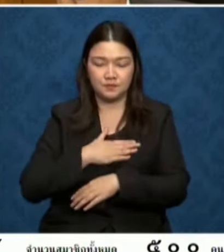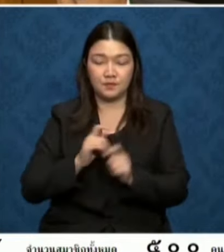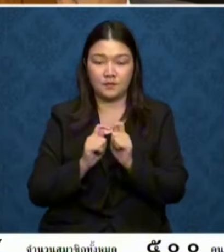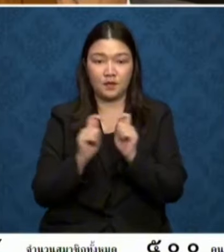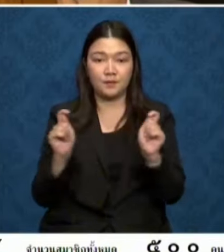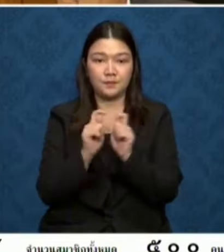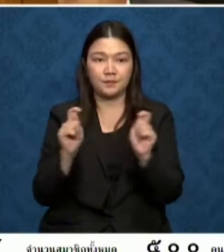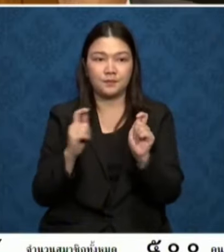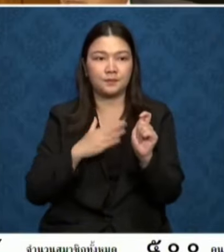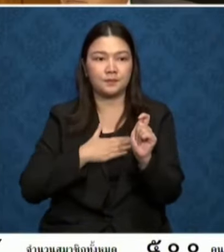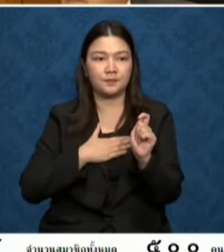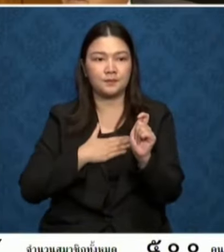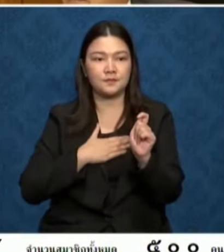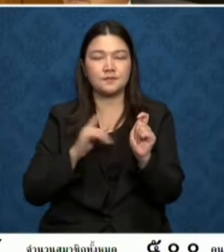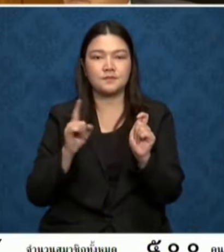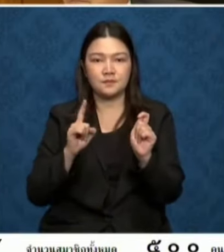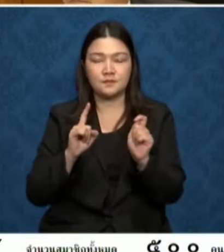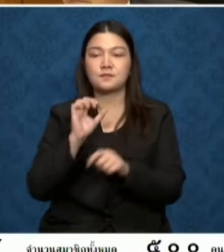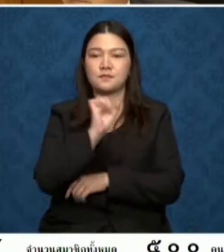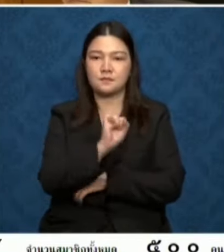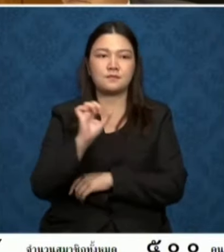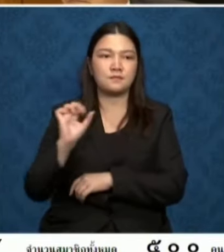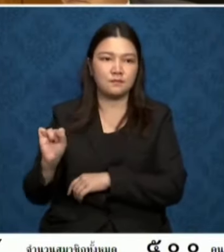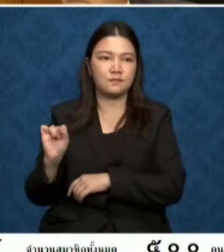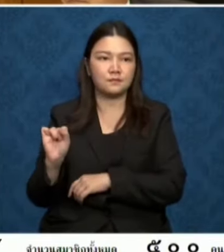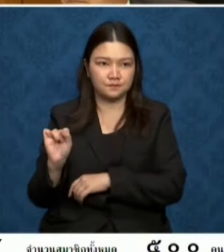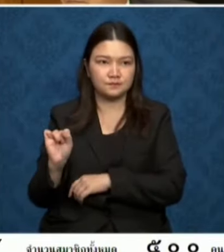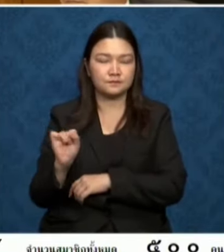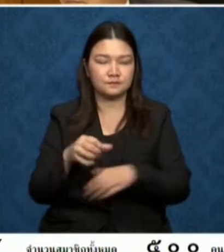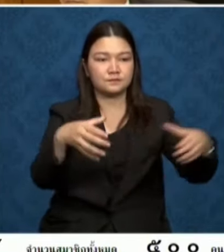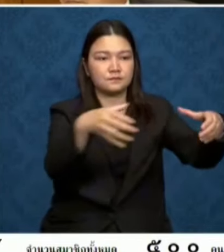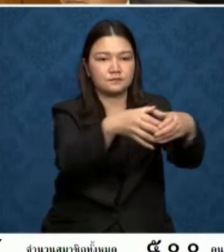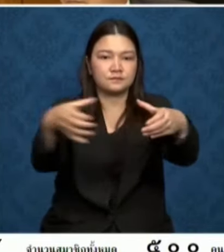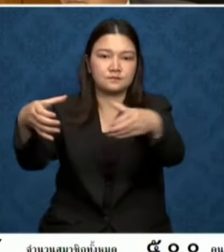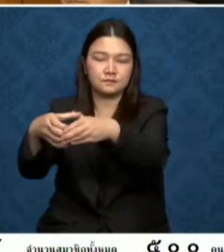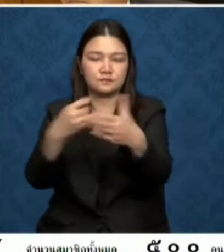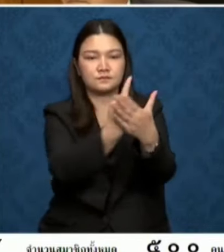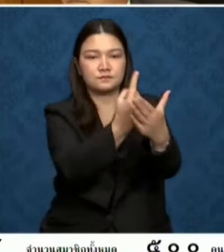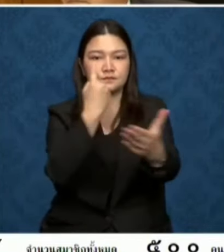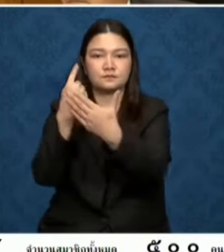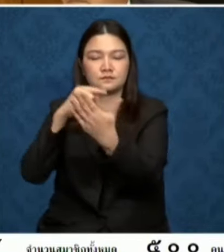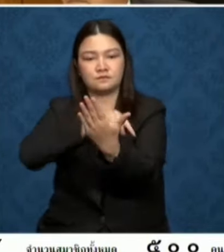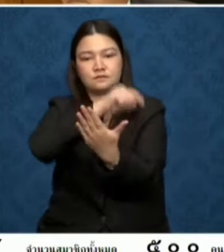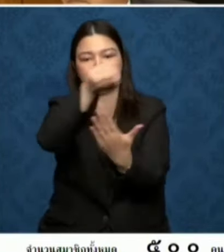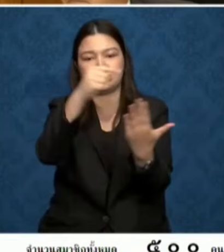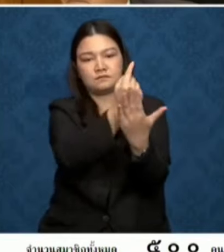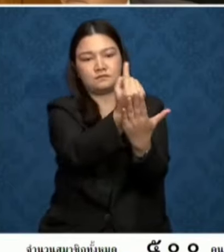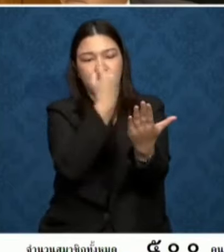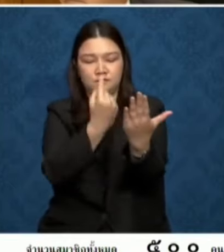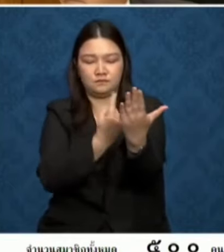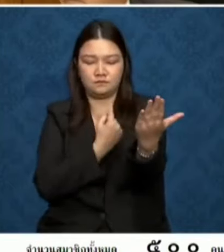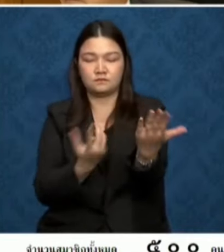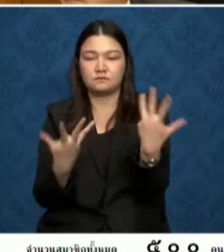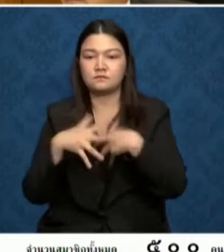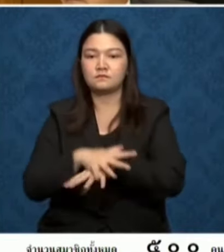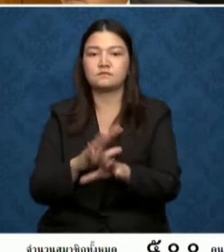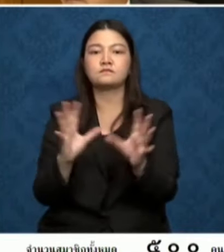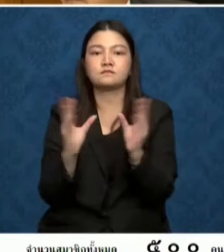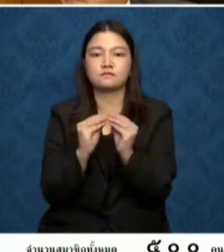เองเนี่ยเนื่องจากมีส.ส.มาจากหลายพรรคมาจากหลายพื้นที่ก็มีหลาย